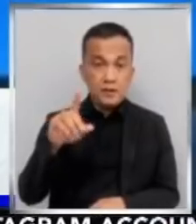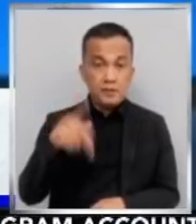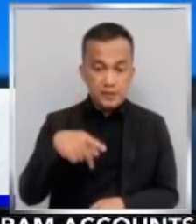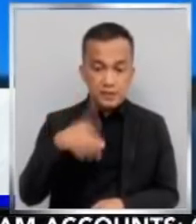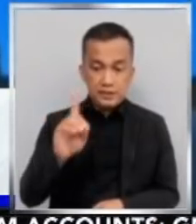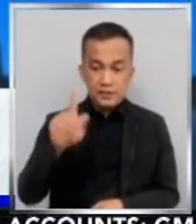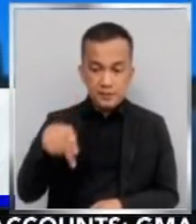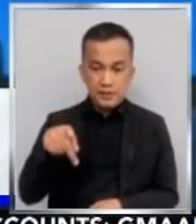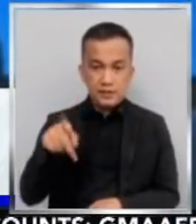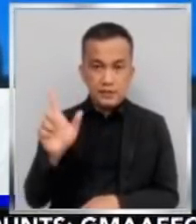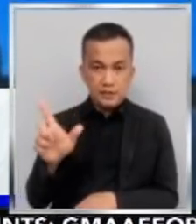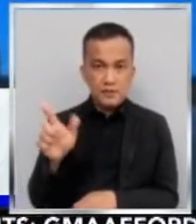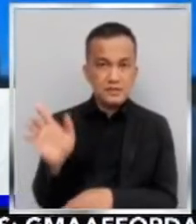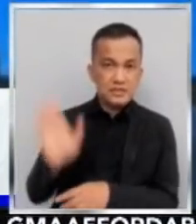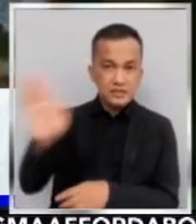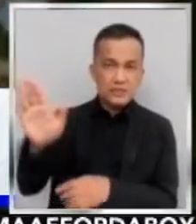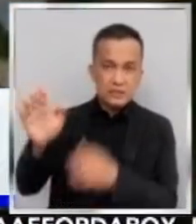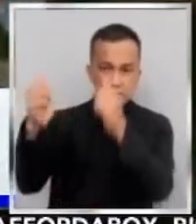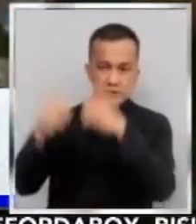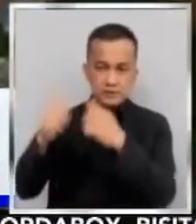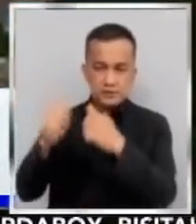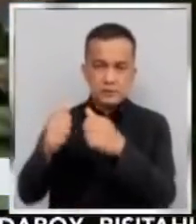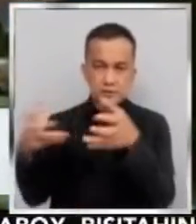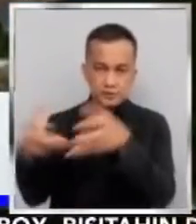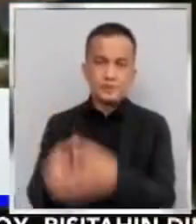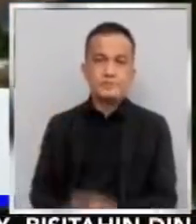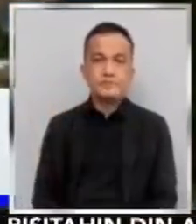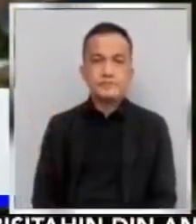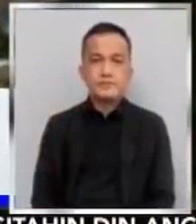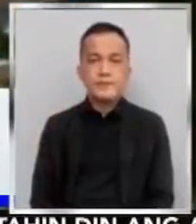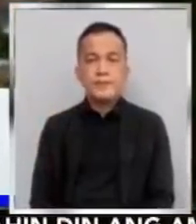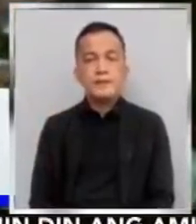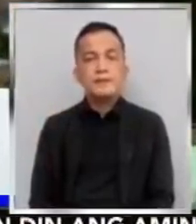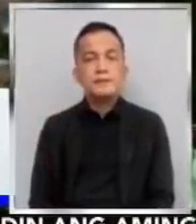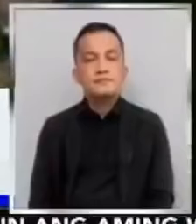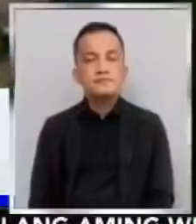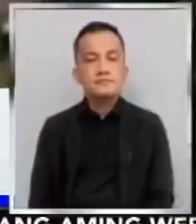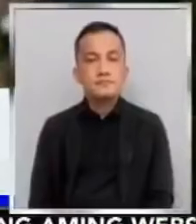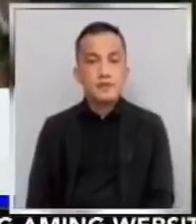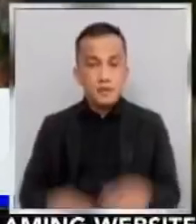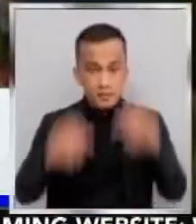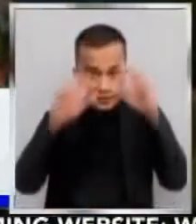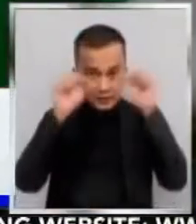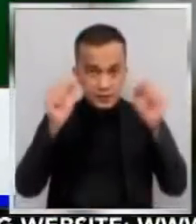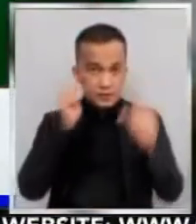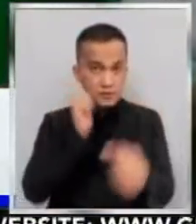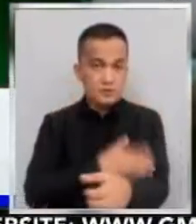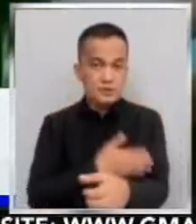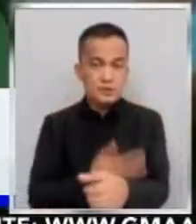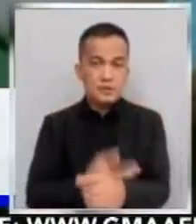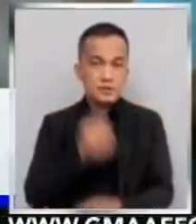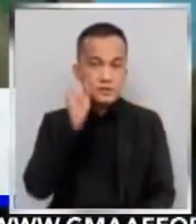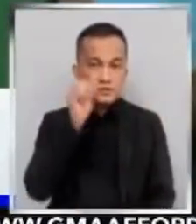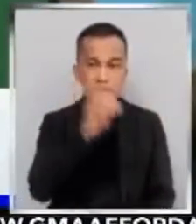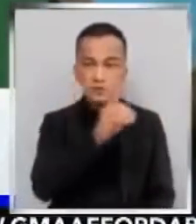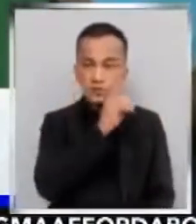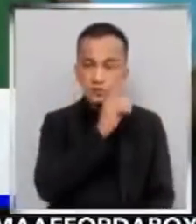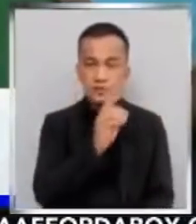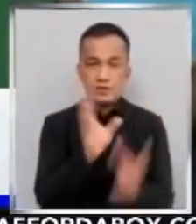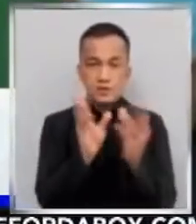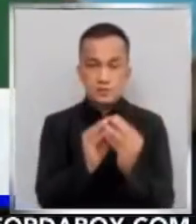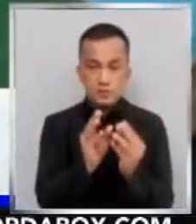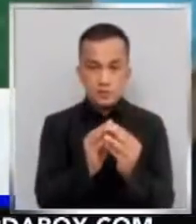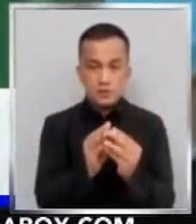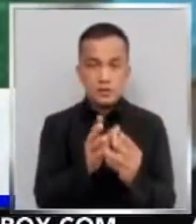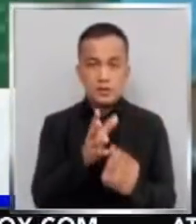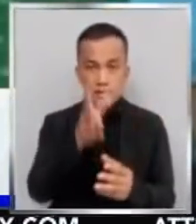kanilang napag-usapan sa partido. Sabi naman ni presidential daughter Sara Duterte, nagpulong ang ama at si